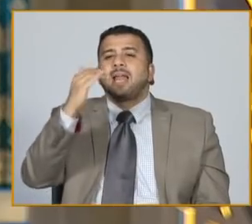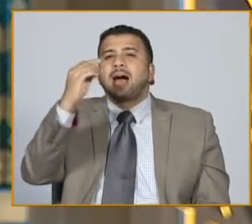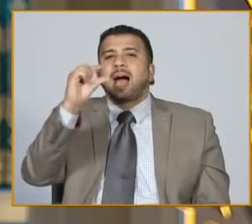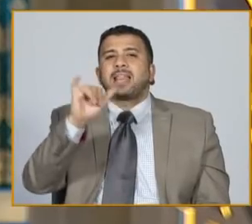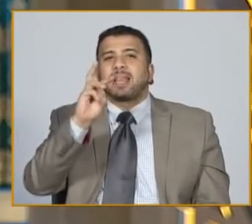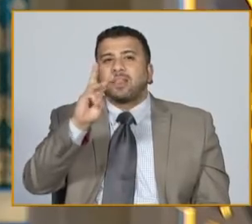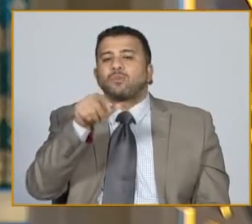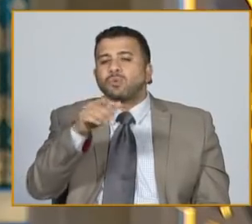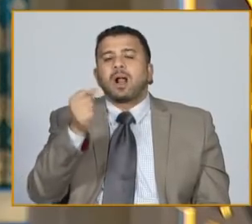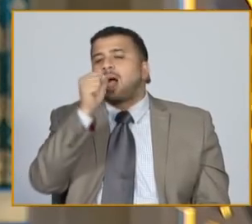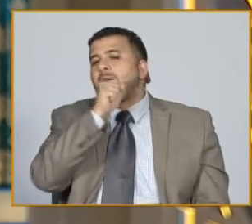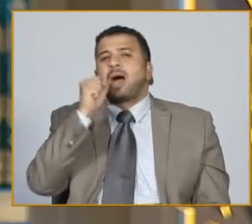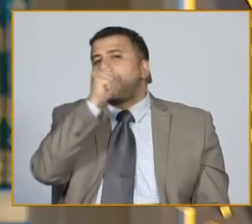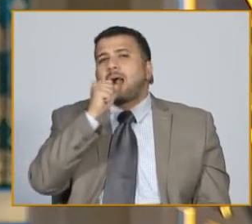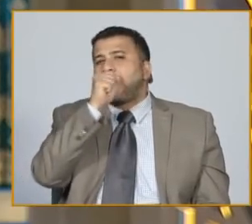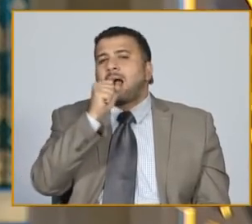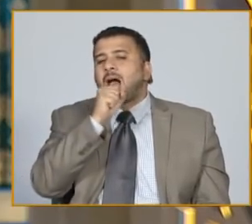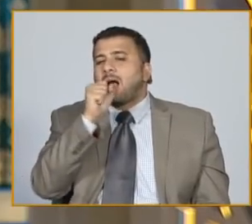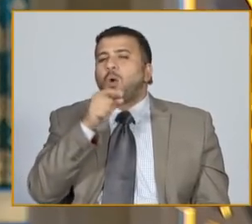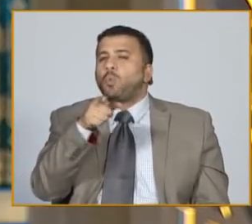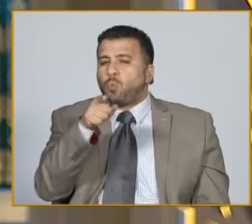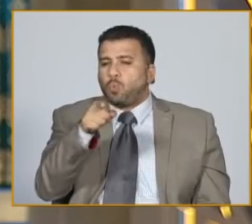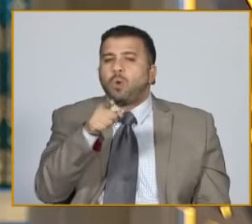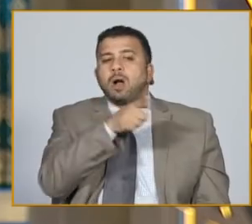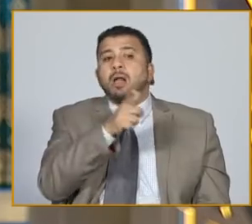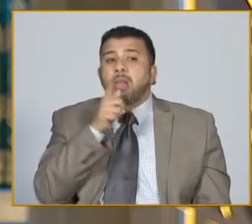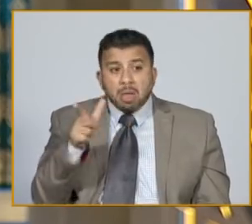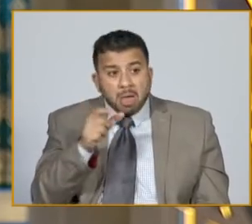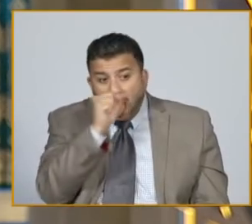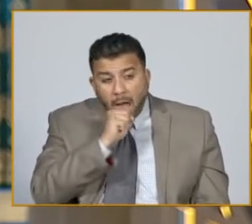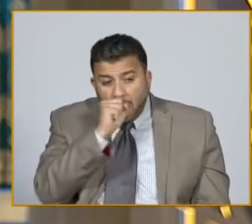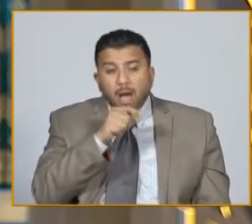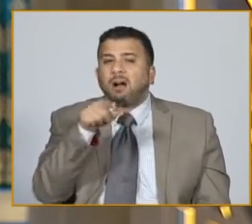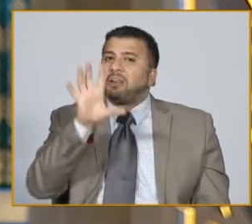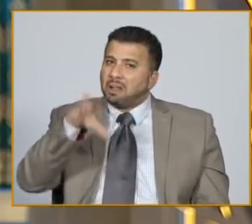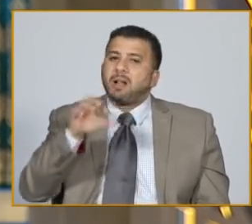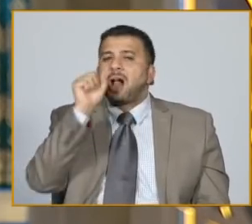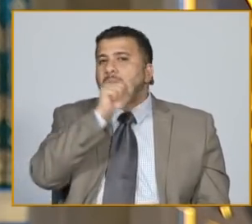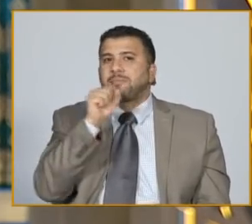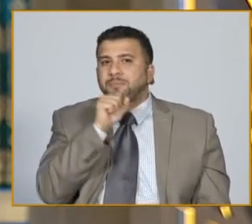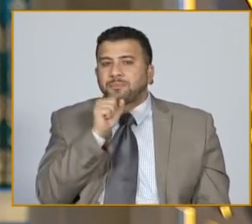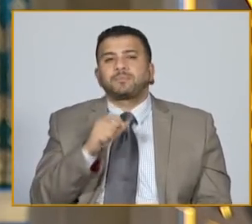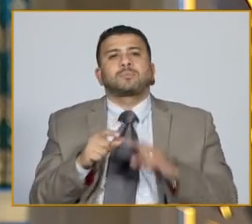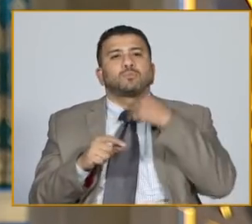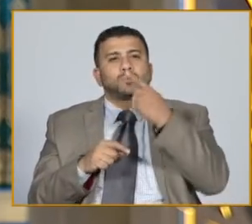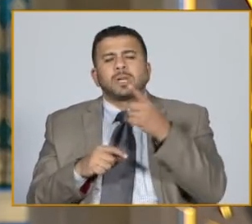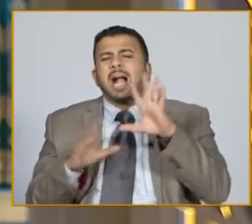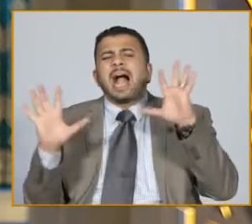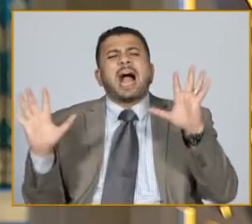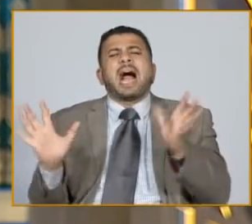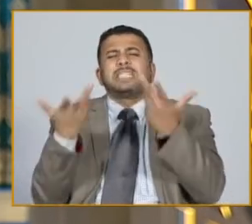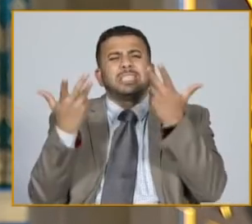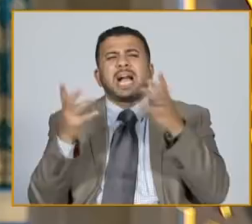المعازف، المقصود فيه المعازف. وبعض العلماء يقول أمر واسع، فكل ما ألهى عن ذكر